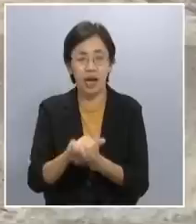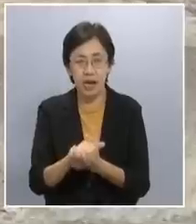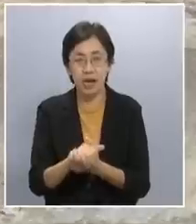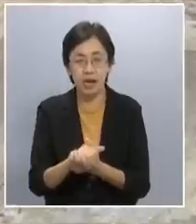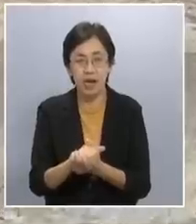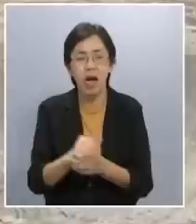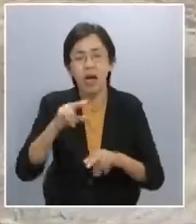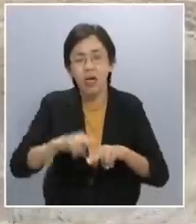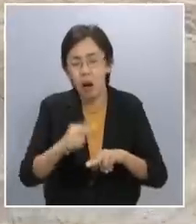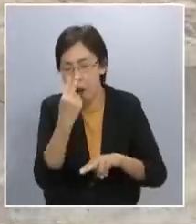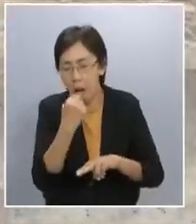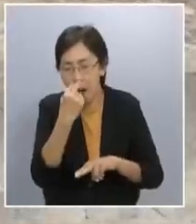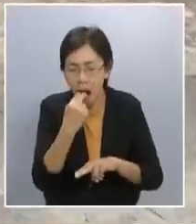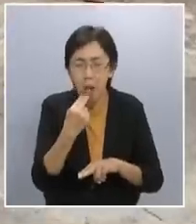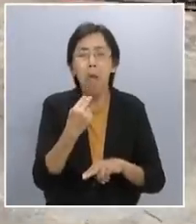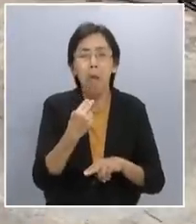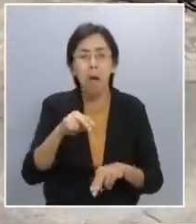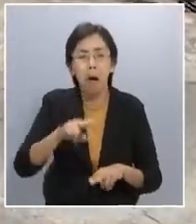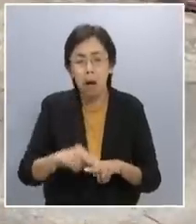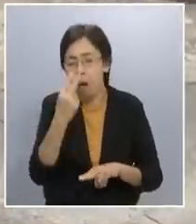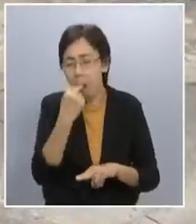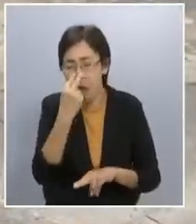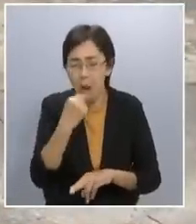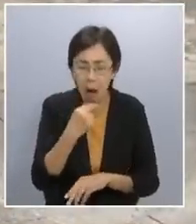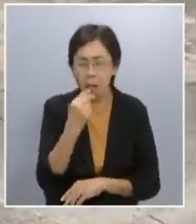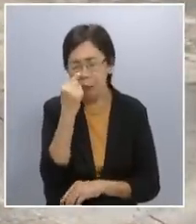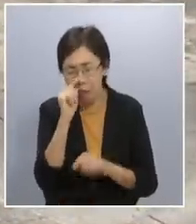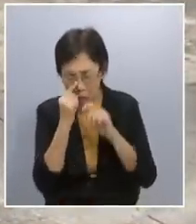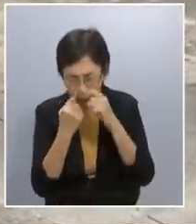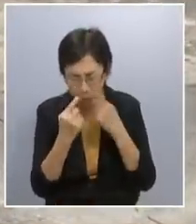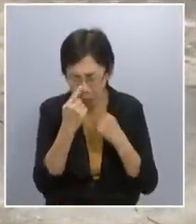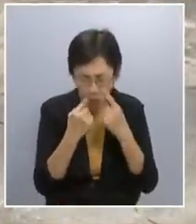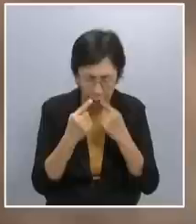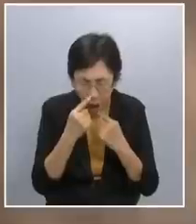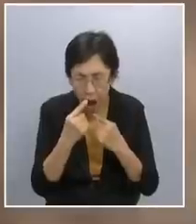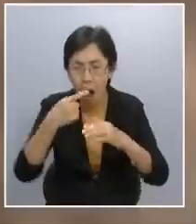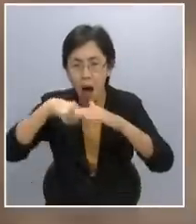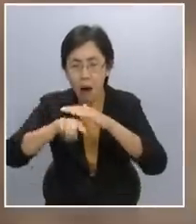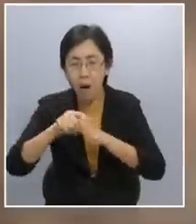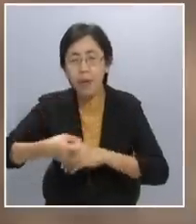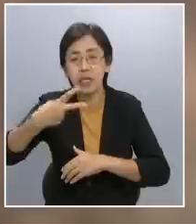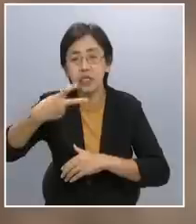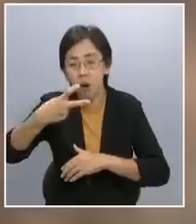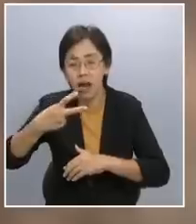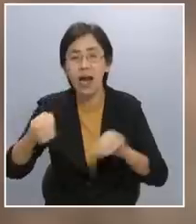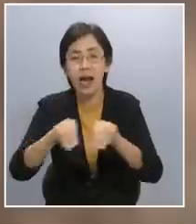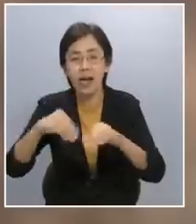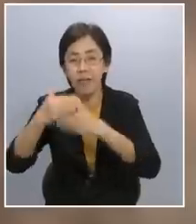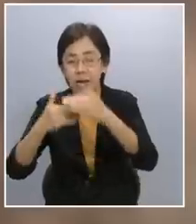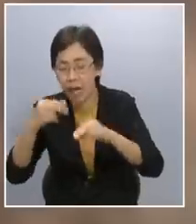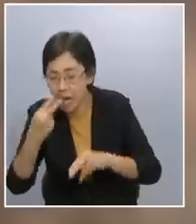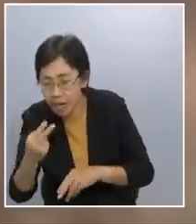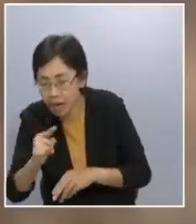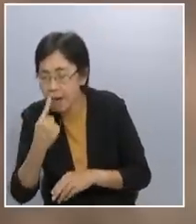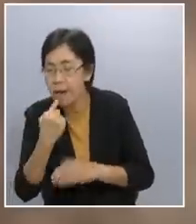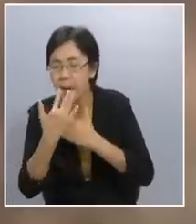นั่งร้องไห้อยู่ที่หน้าบ้านครับคุณผู้ชมครับเจ้าหน้าที่เองก็ขึ้นไปตรวจสอบบนห้องนั่งเล่นชั้น2ใกล้กับบันไดนะฮะไปพบรอยเลือด